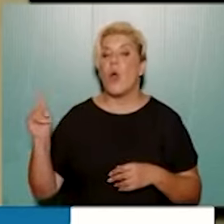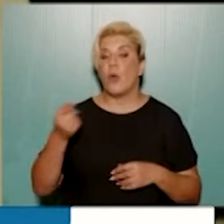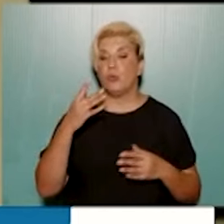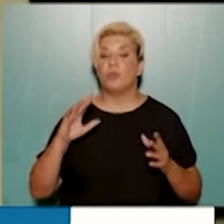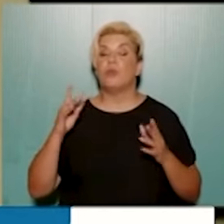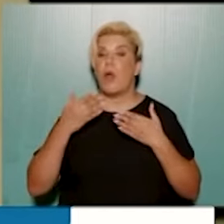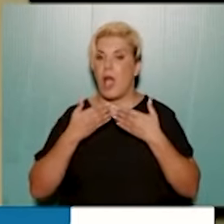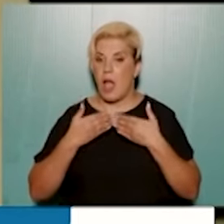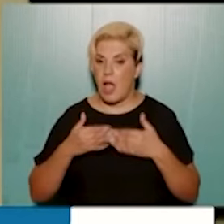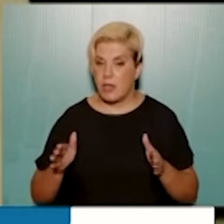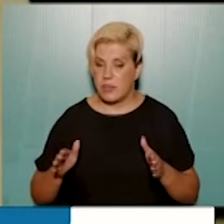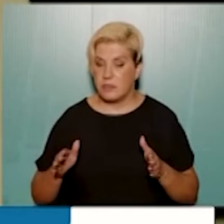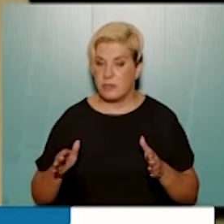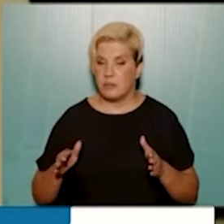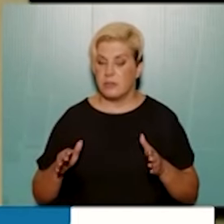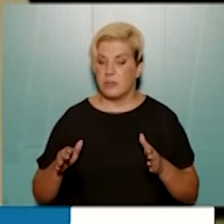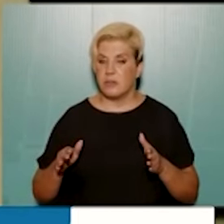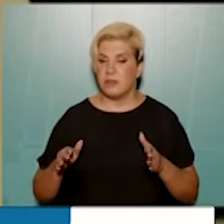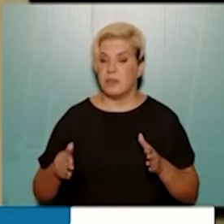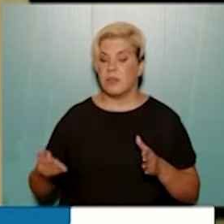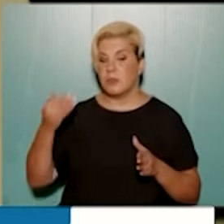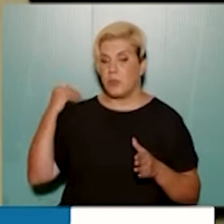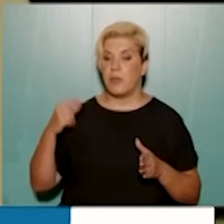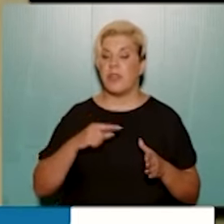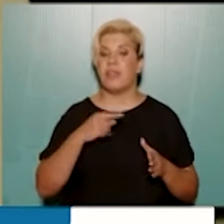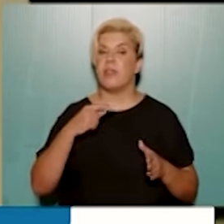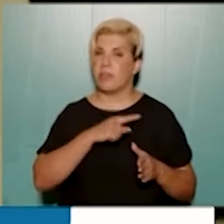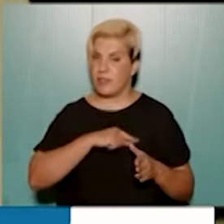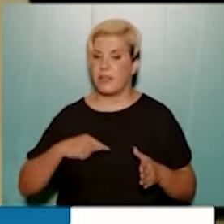άνοιξε στην προηγούμενη διοίκηση